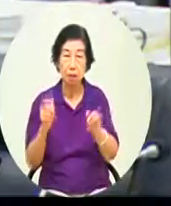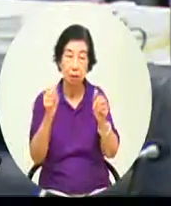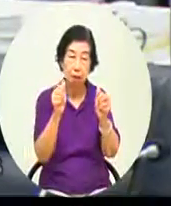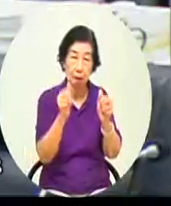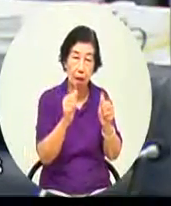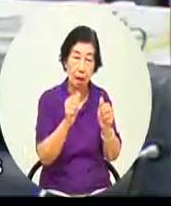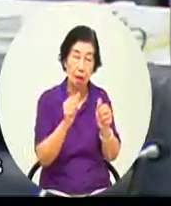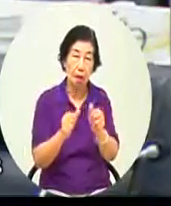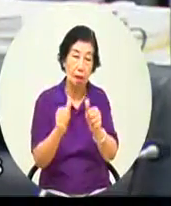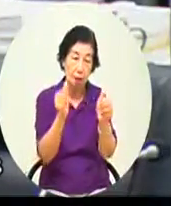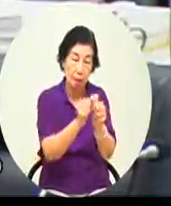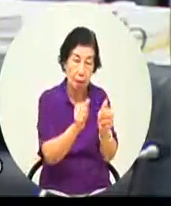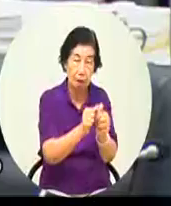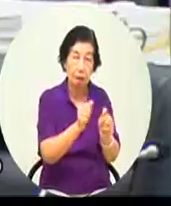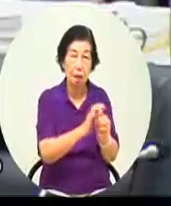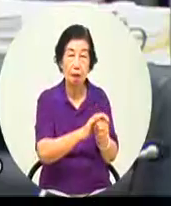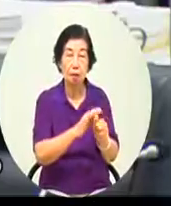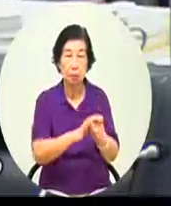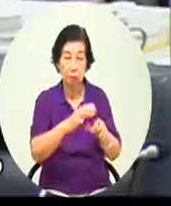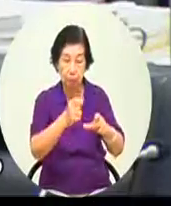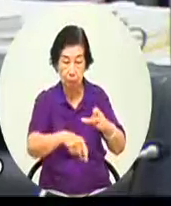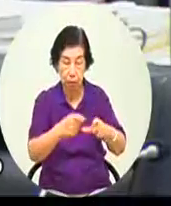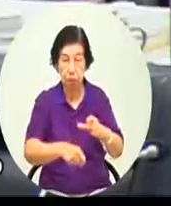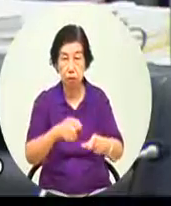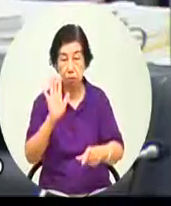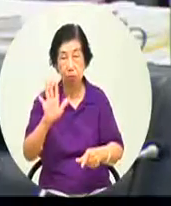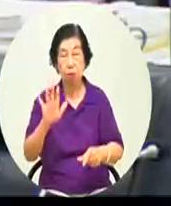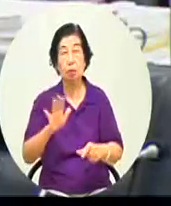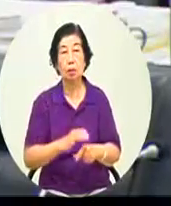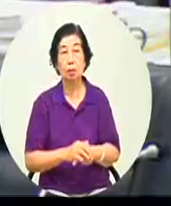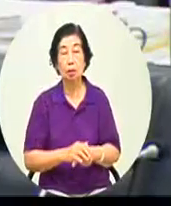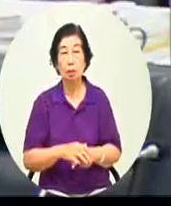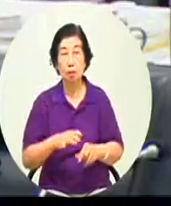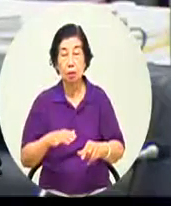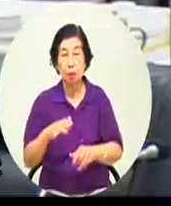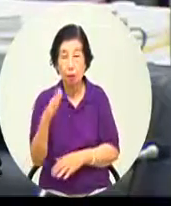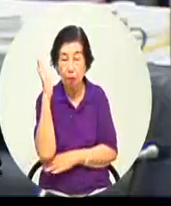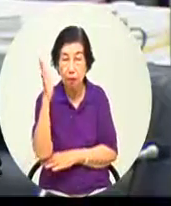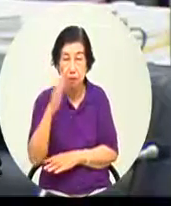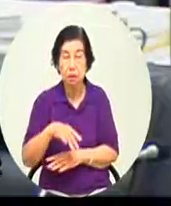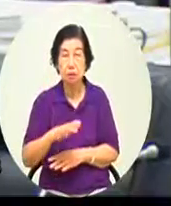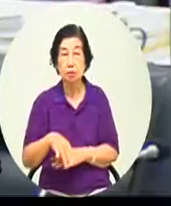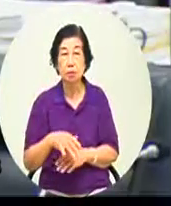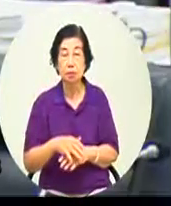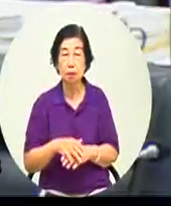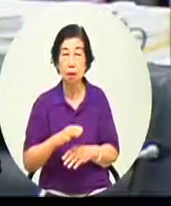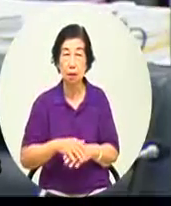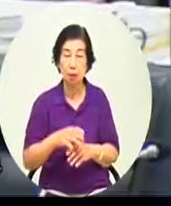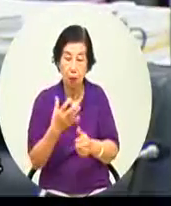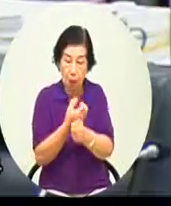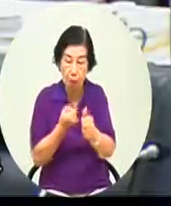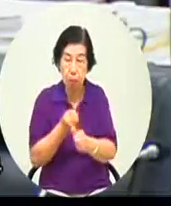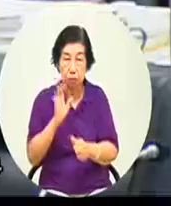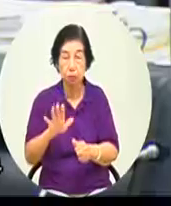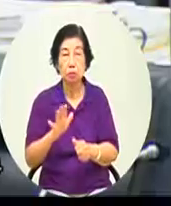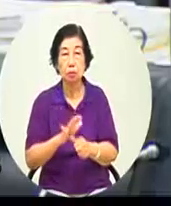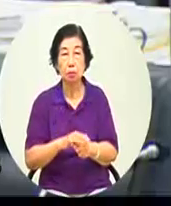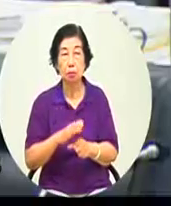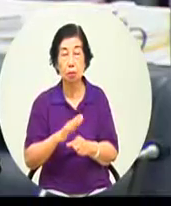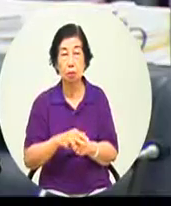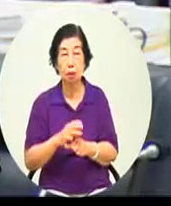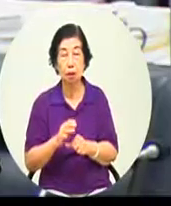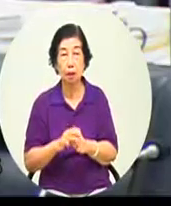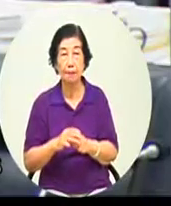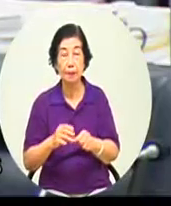个登记机制，所以基本上除了我们政府可以控管以外，还有车行这个部分有很多的记录可以留